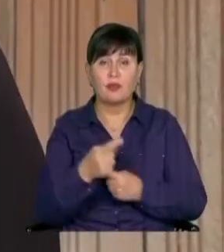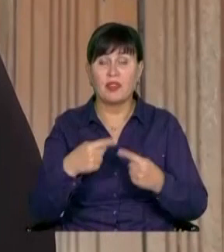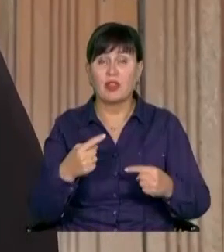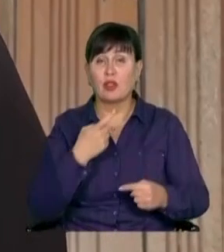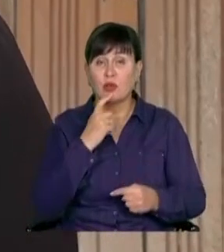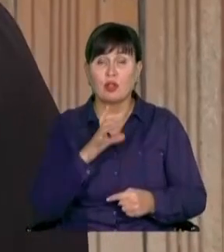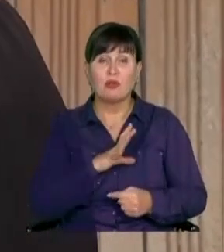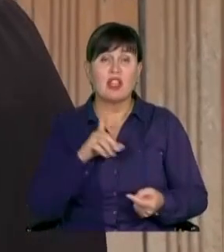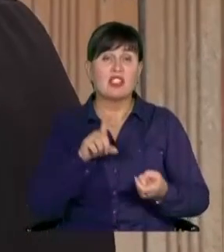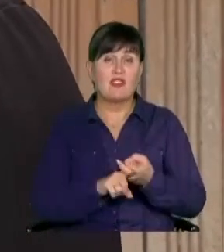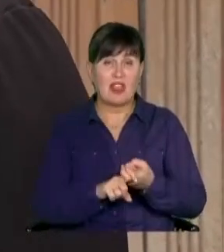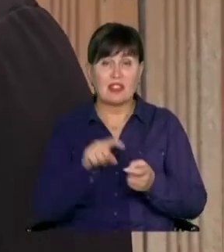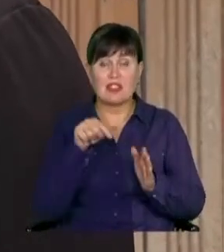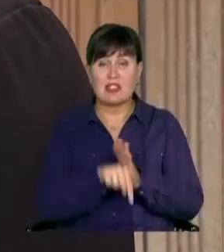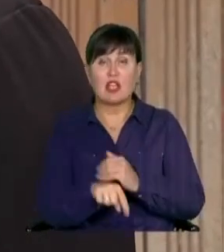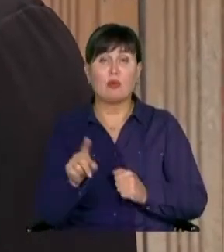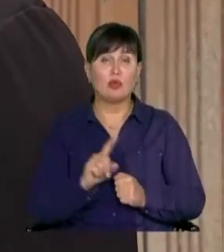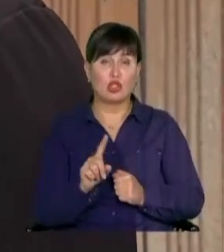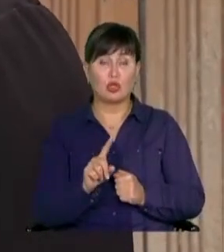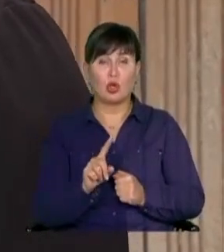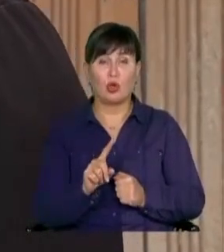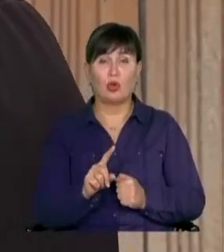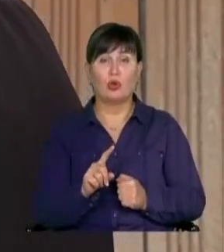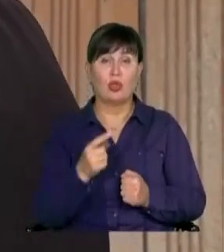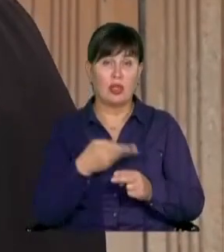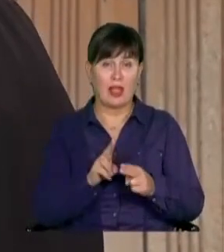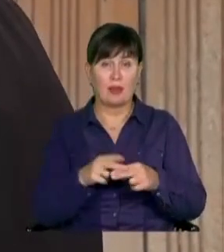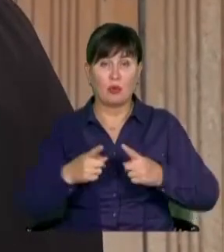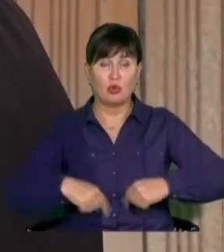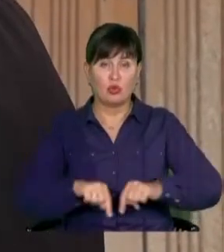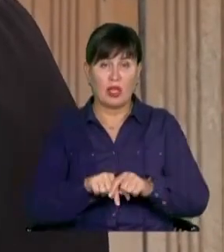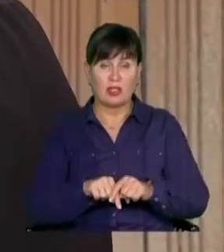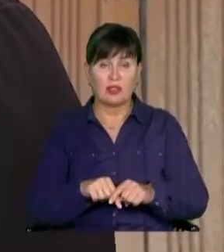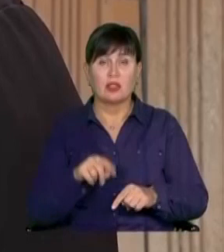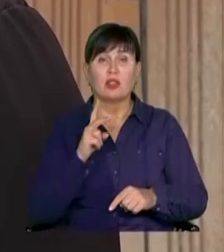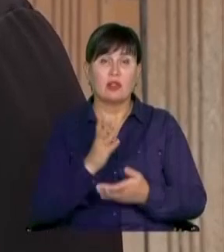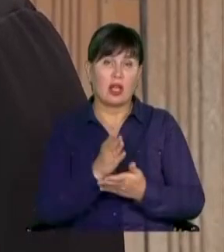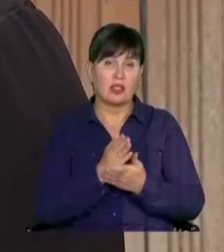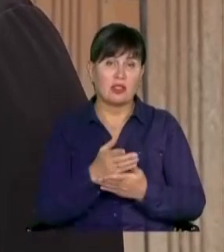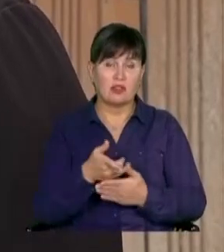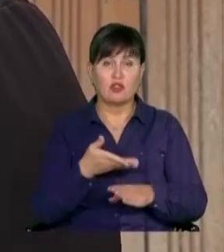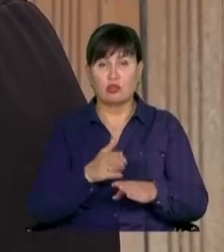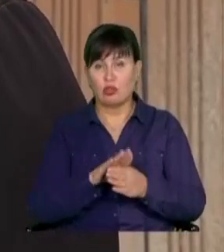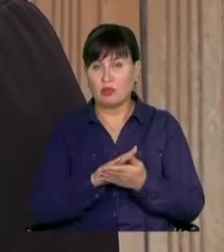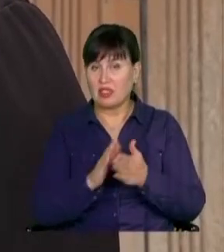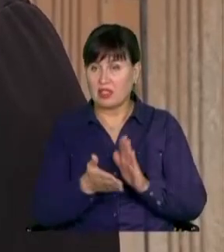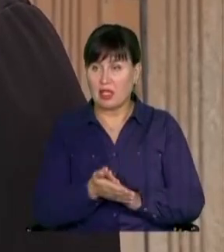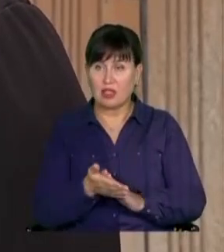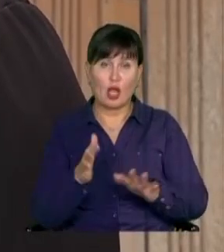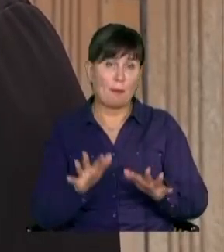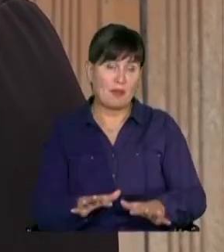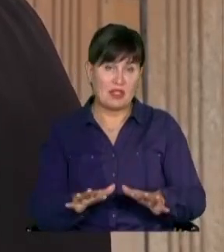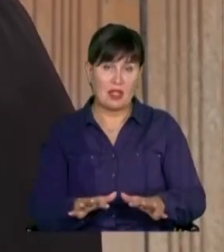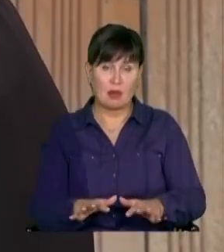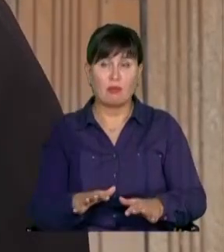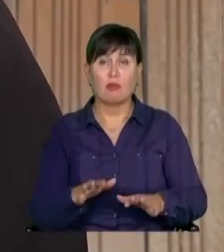Они были связаны с тем, что... На данном участке сети, которые были, находились в аварийном состоянии. Местами